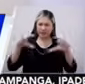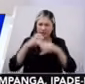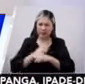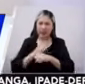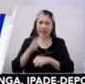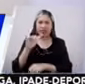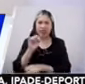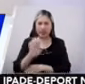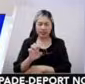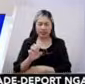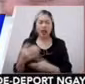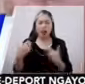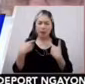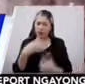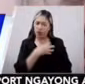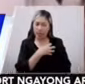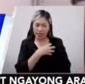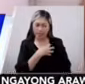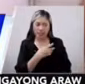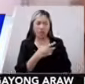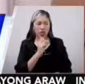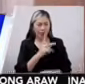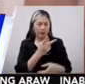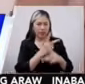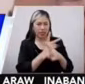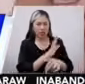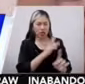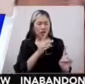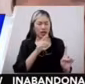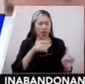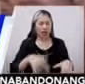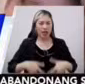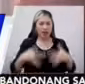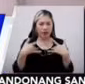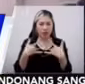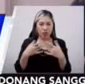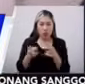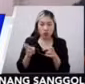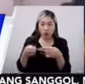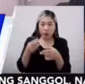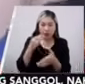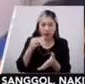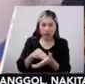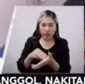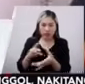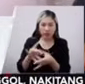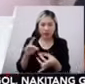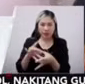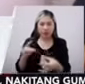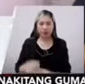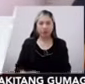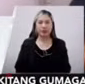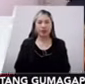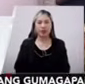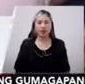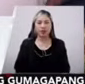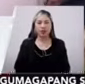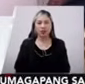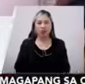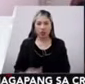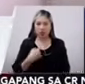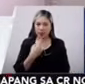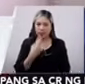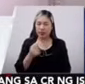siya ang kanyang buhay. Sabi ni Guo sa maikli niyang pahayag, "Kino-confirm ko po ang lahat po ni sinabi po ni Secretary na meron po